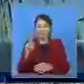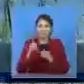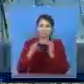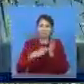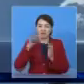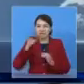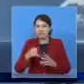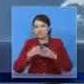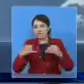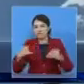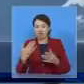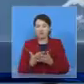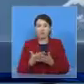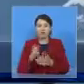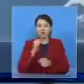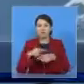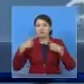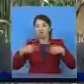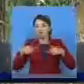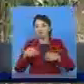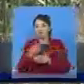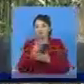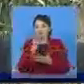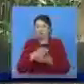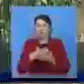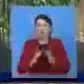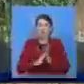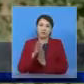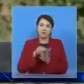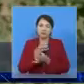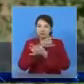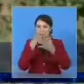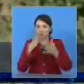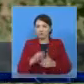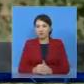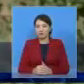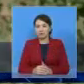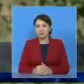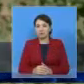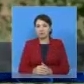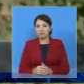219 тысяч гектаров. Есть также разновидности кормовых и масличных культур.